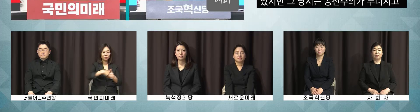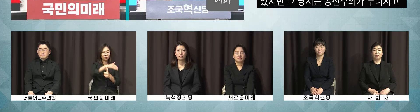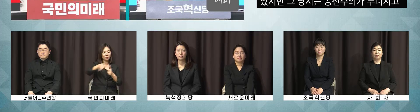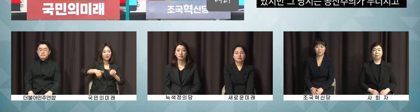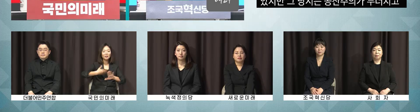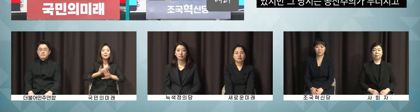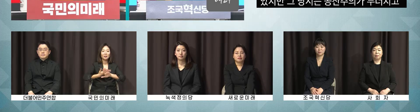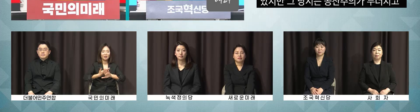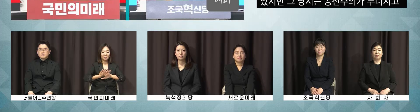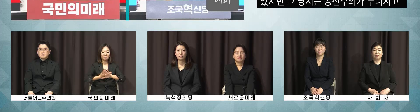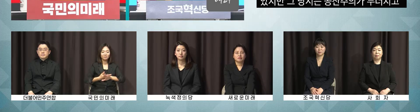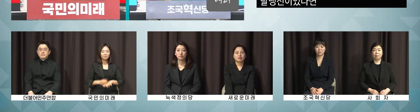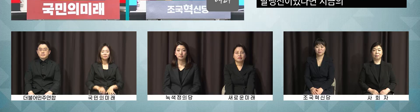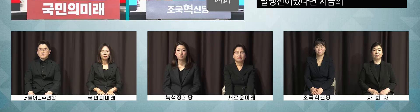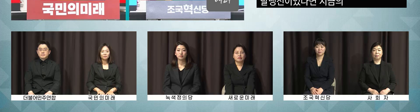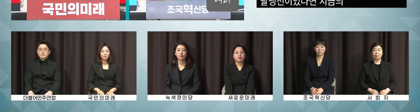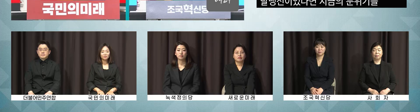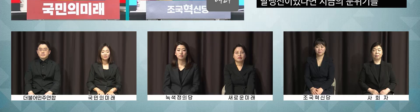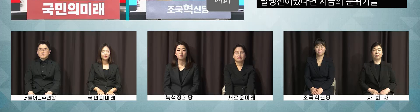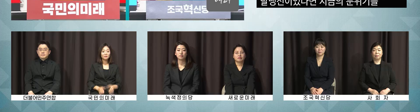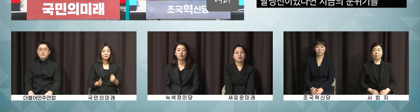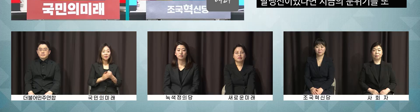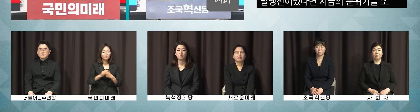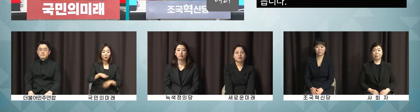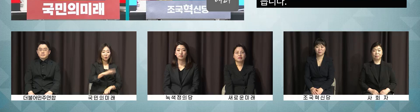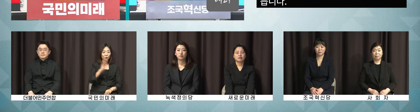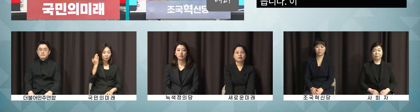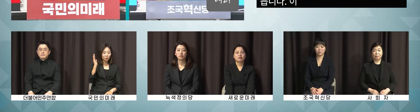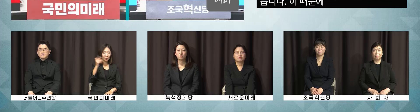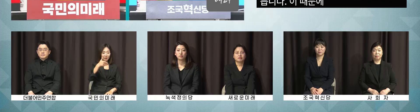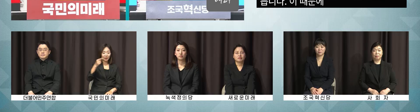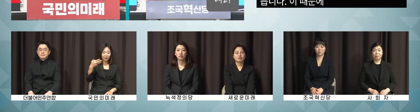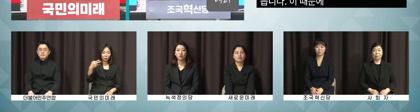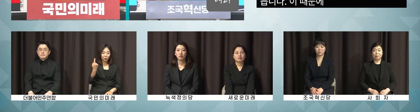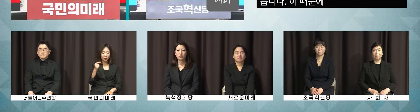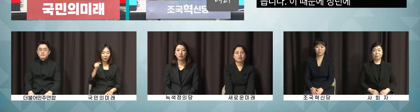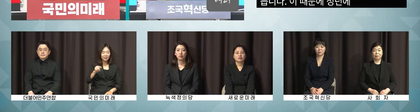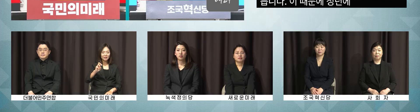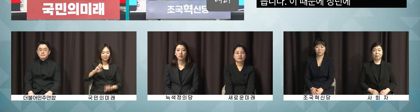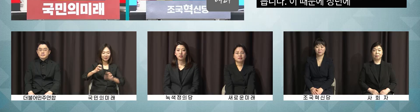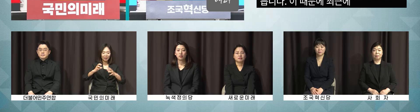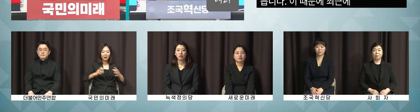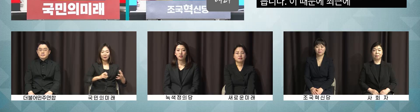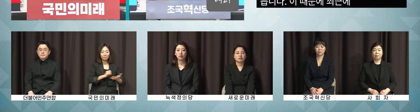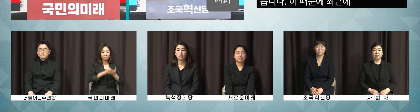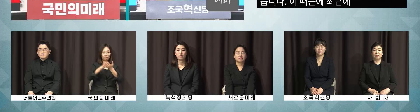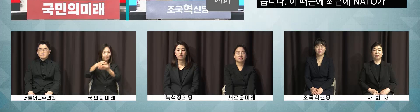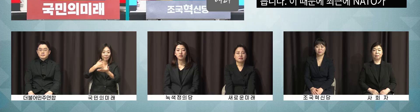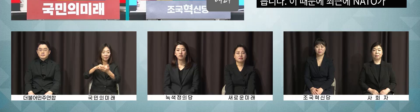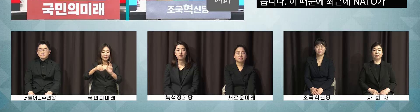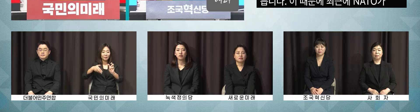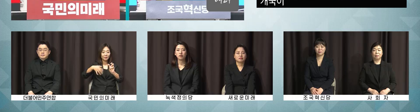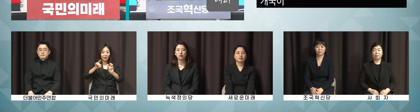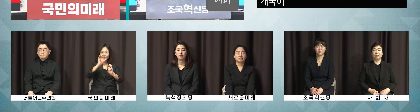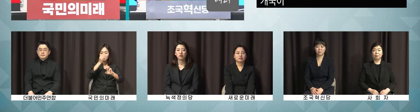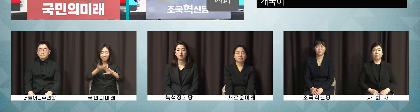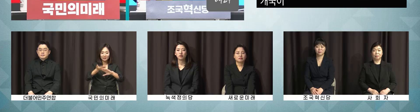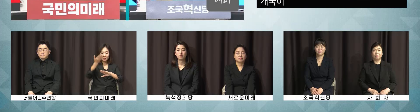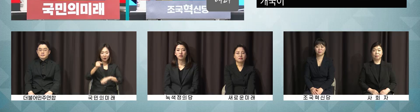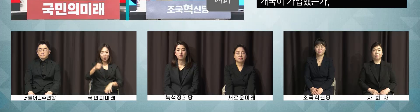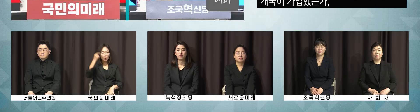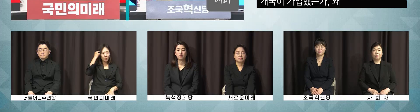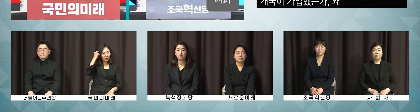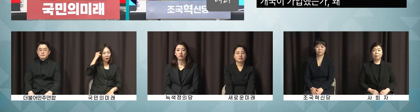또 달라졌다 이렇게 얘기할 수 있겠죠. 이 때문에 최근에 나토가 왜 30개국이 가입을 하기 시작했는가? 왜